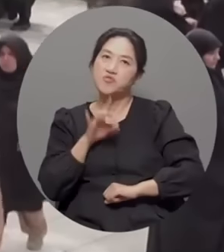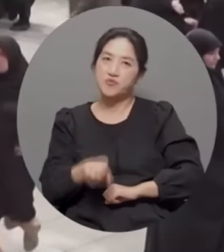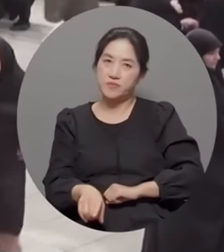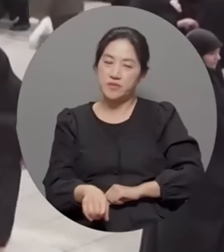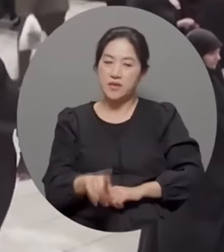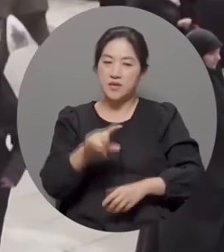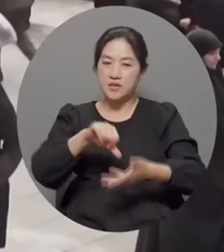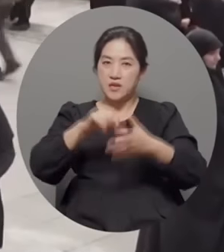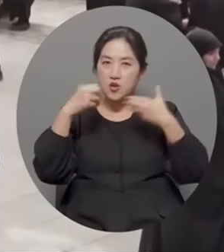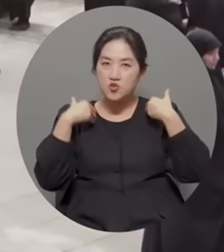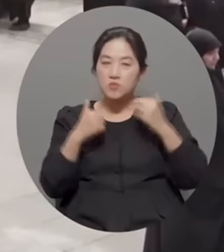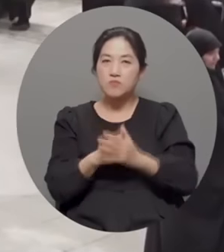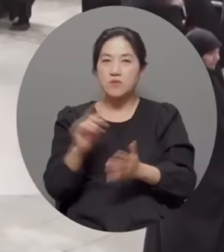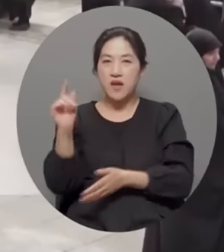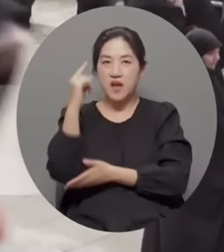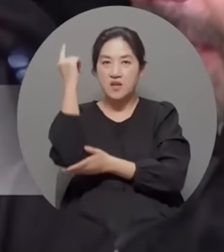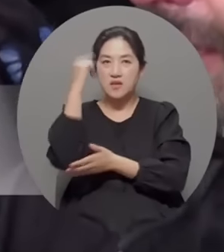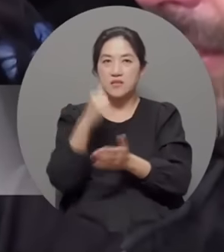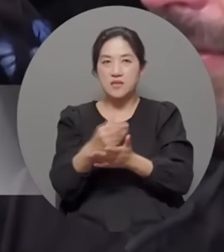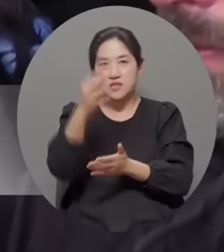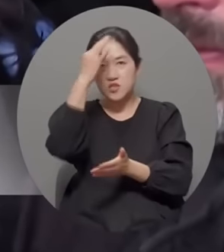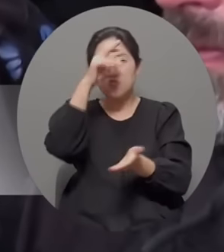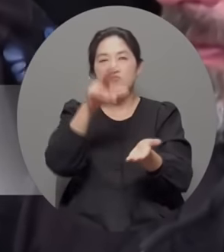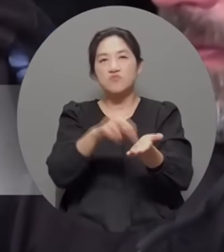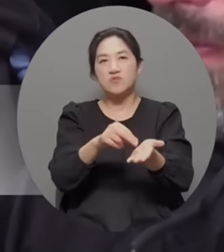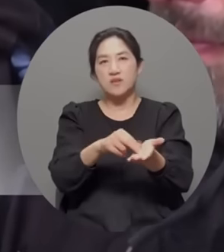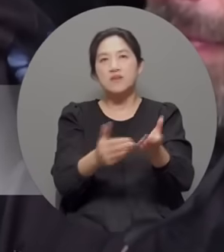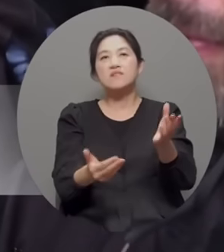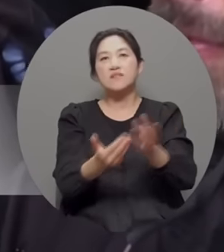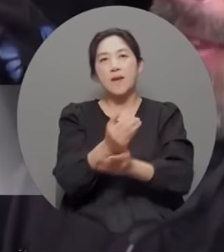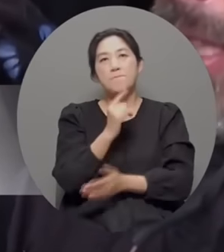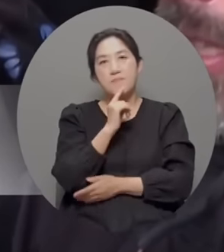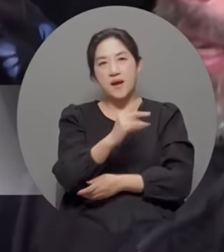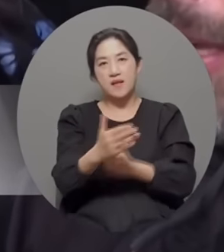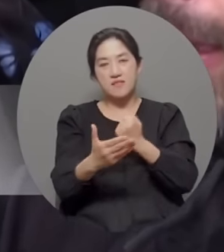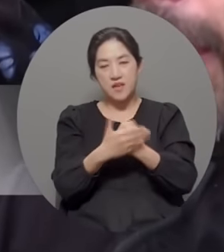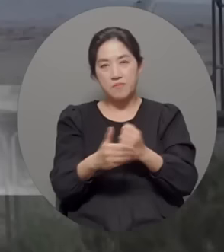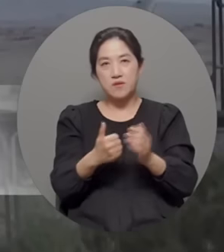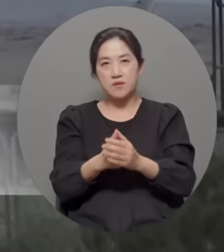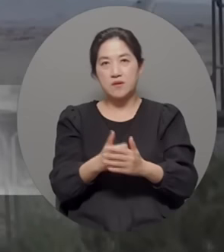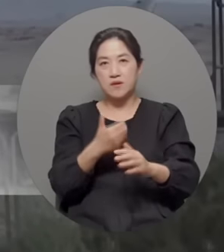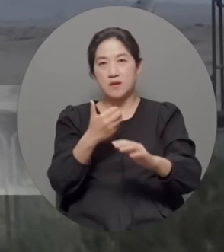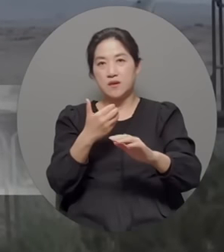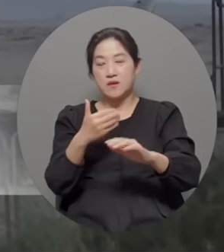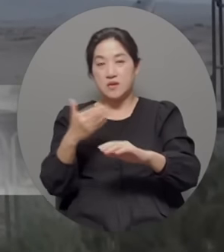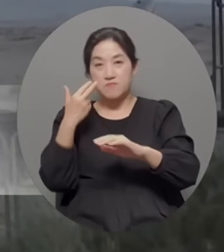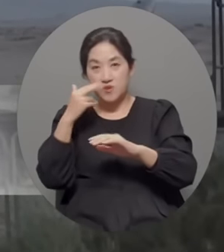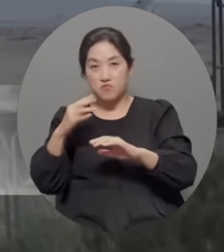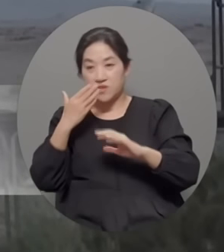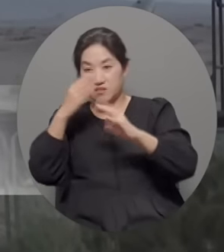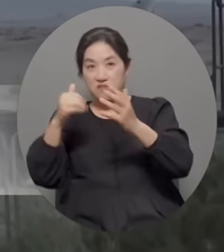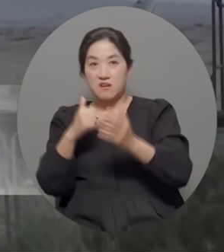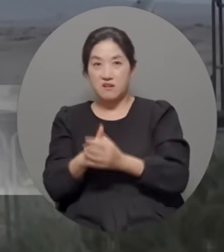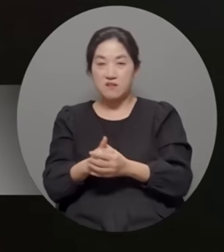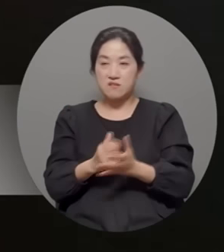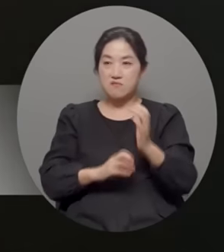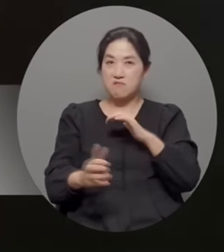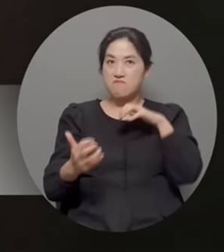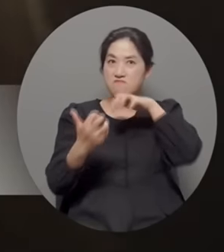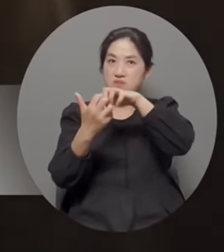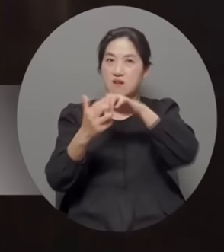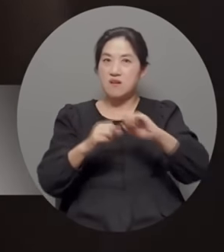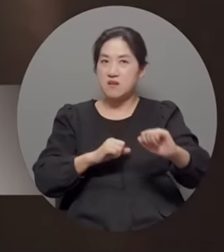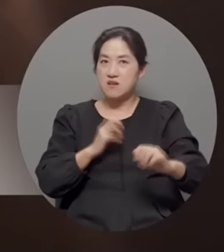정부 스스로 헬기 사고가 기술적 문제로 벌어졌다고 밝힌 만큼 대외적으로도 미국이나 이스라엘을 향해 더 공세적으로